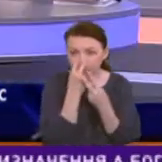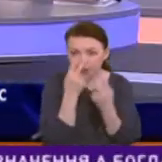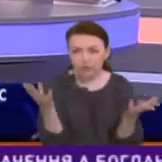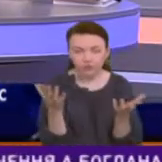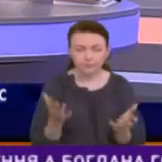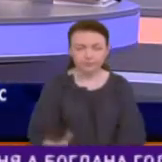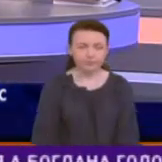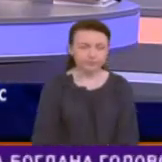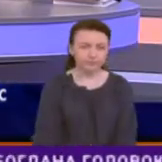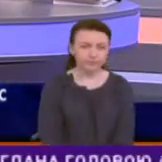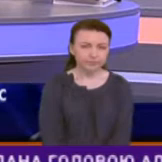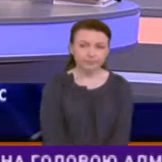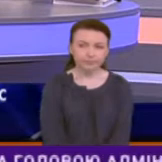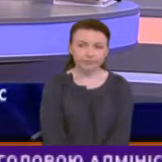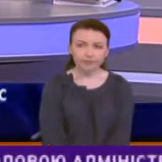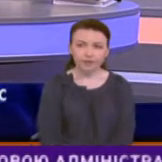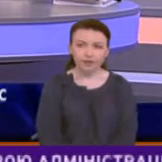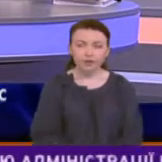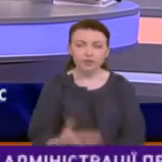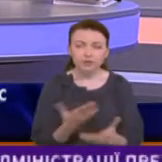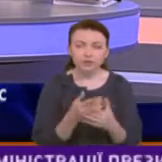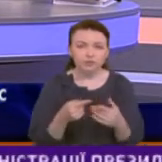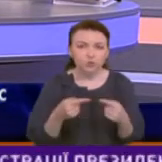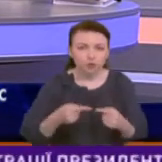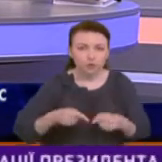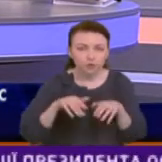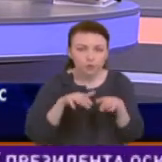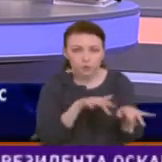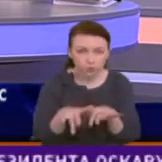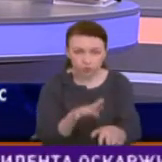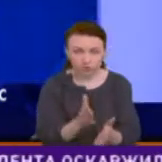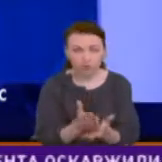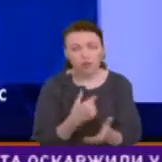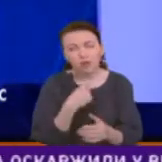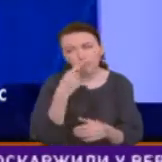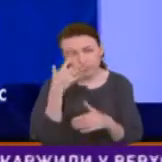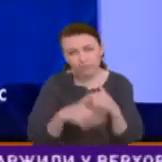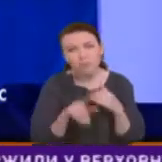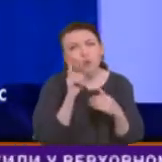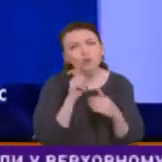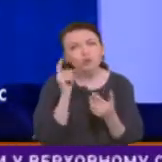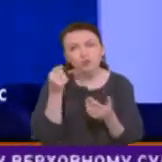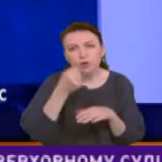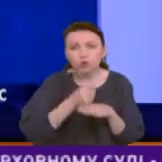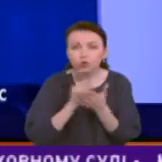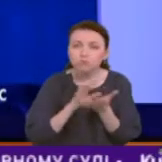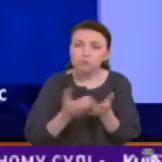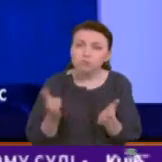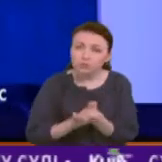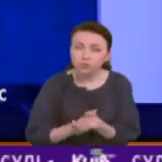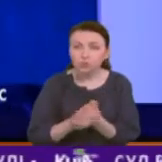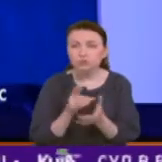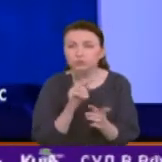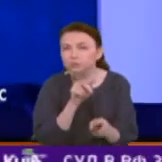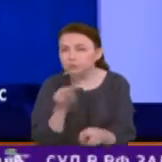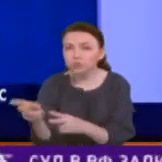бачимо якихось, да, прогресивних зрушень. Хоча теж з іншого боку можна зрозуміти молодого предстоятеля. Він мав познайомитися з цим господарством,